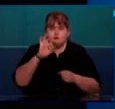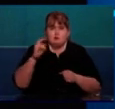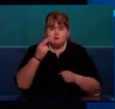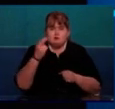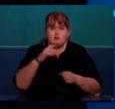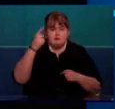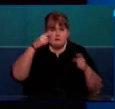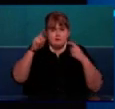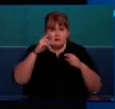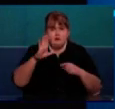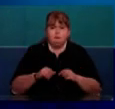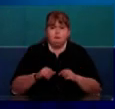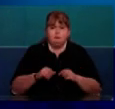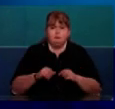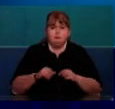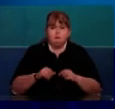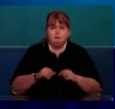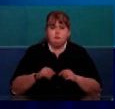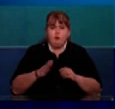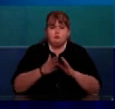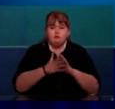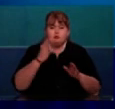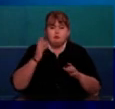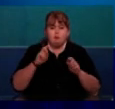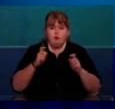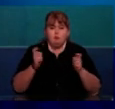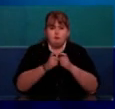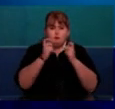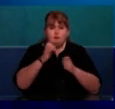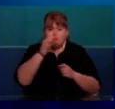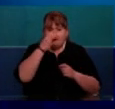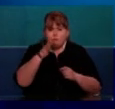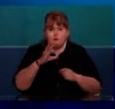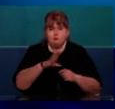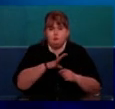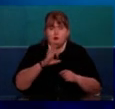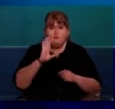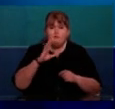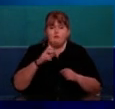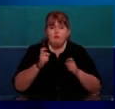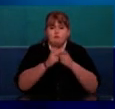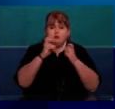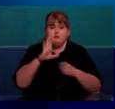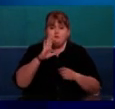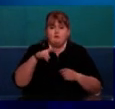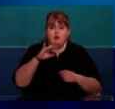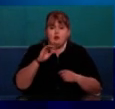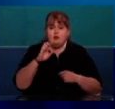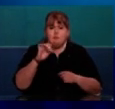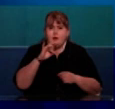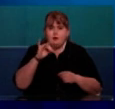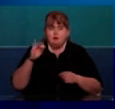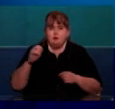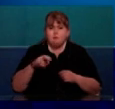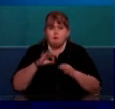социалистических идей в Эфиопии. Очередным конфликтом в Африке был конфликт в Либерии, который привел